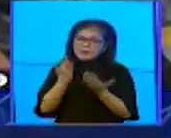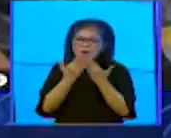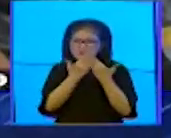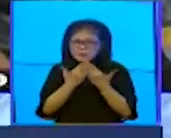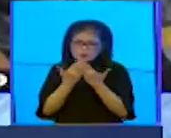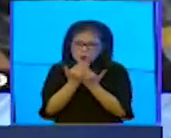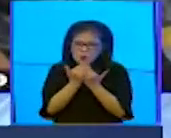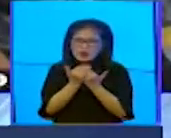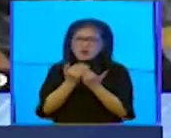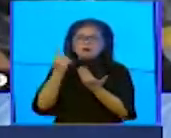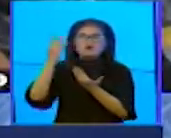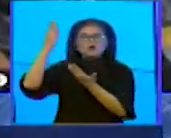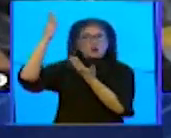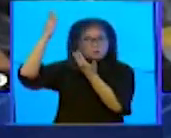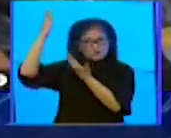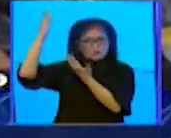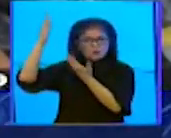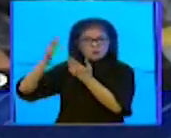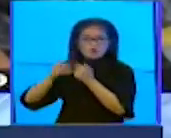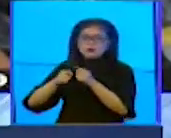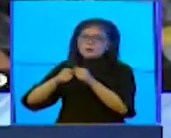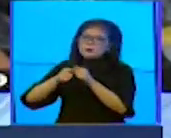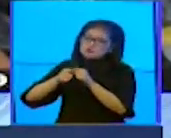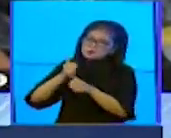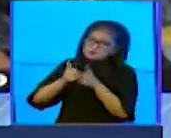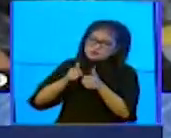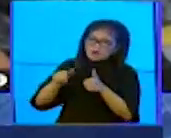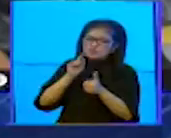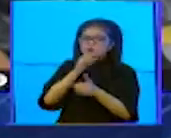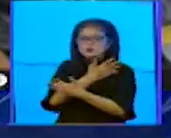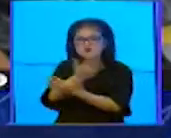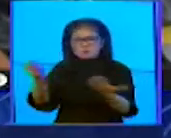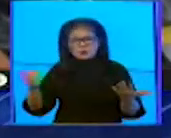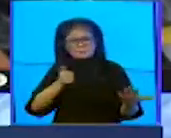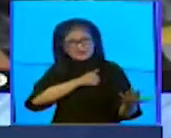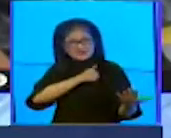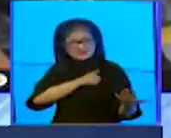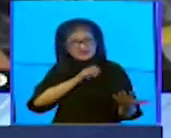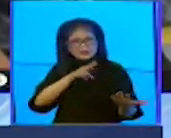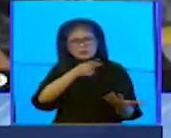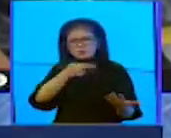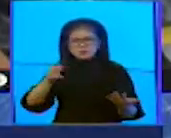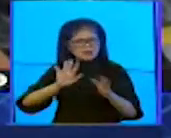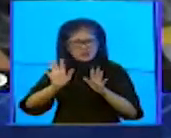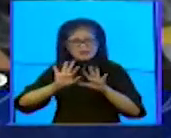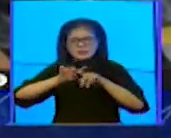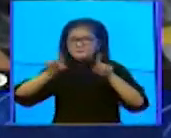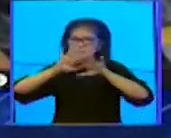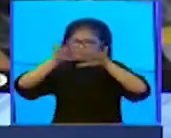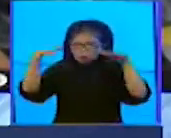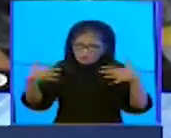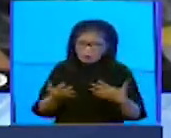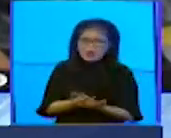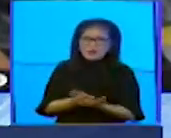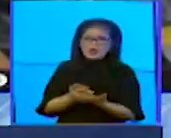Ta'ala bahwa ini adalah ujian kita semua, bukan hanya bangsa Indonesia tapi seluruh dunia, dan kita tetap mendekatkan